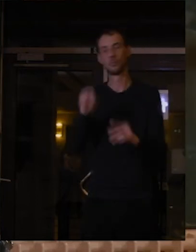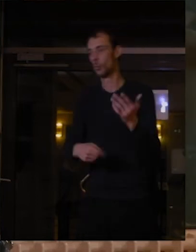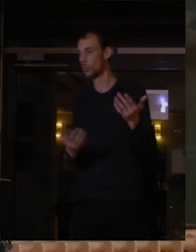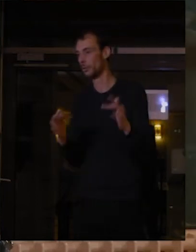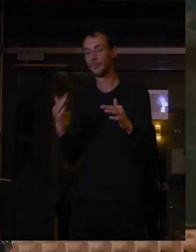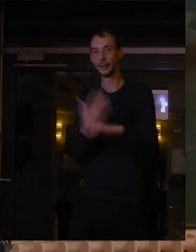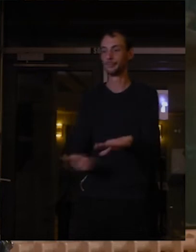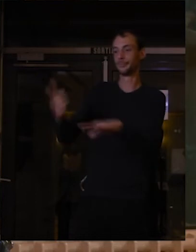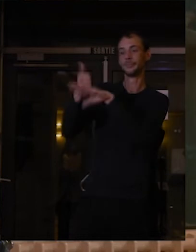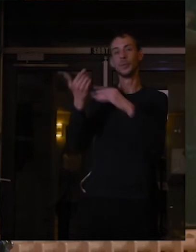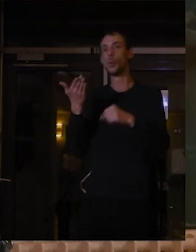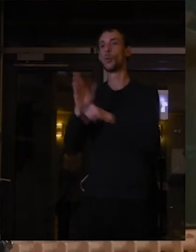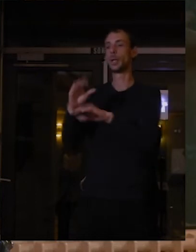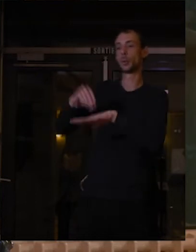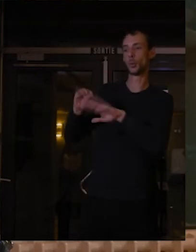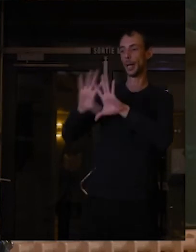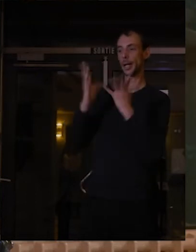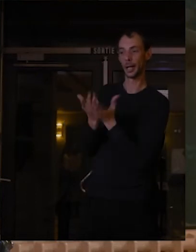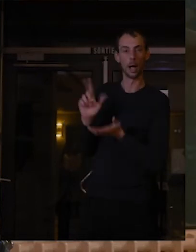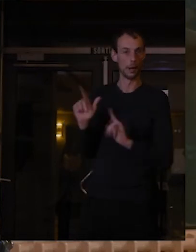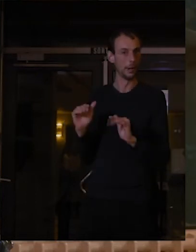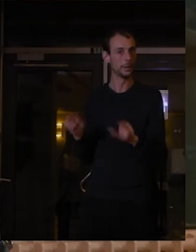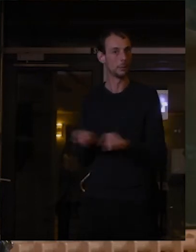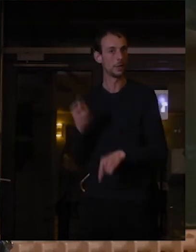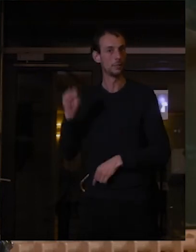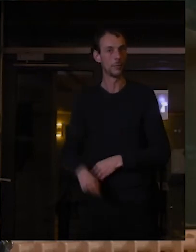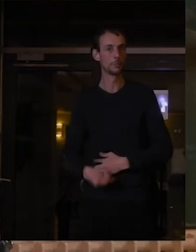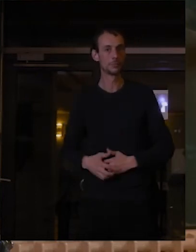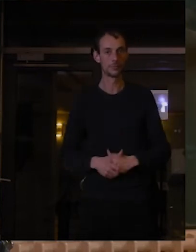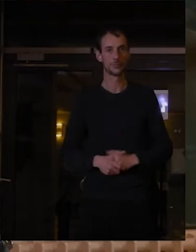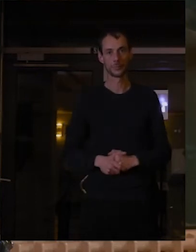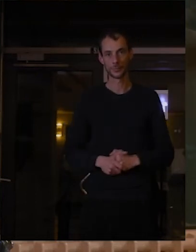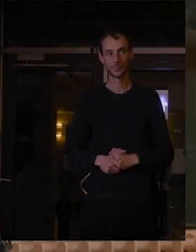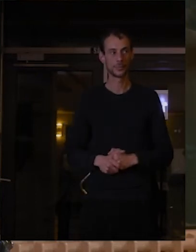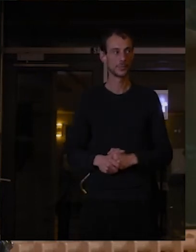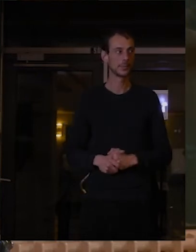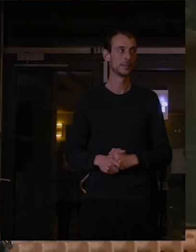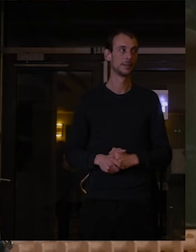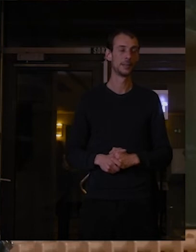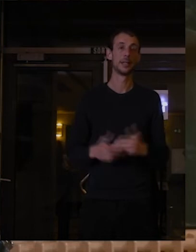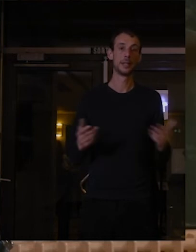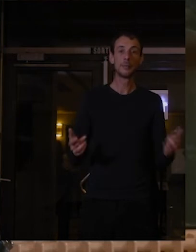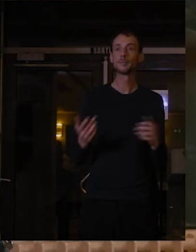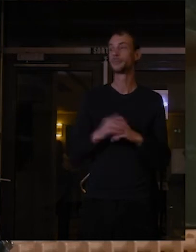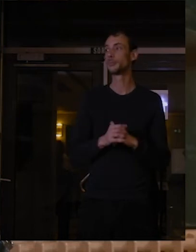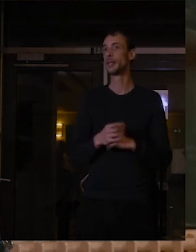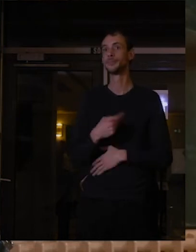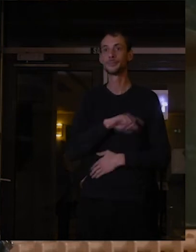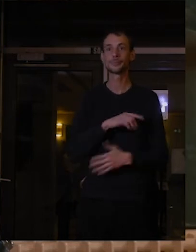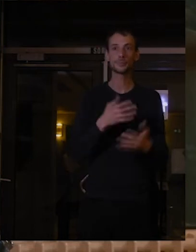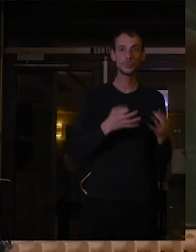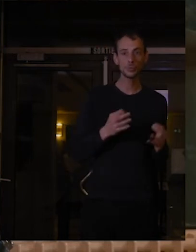dans la représentativité de notre profession. Notre barreau est très engagé sur la discrimination, sur